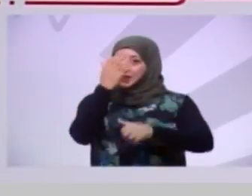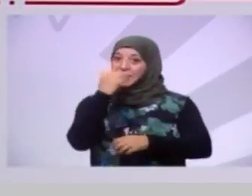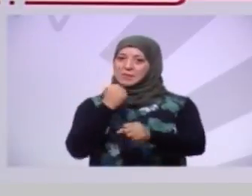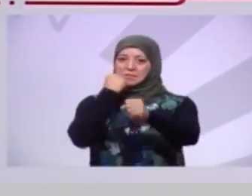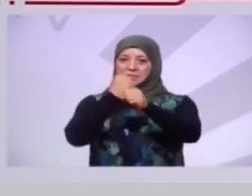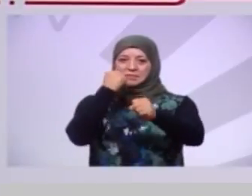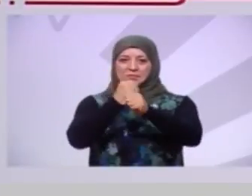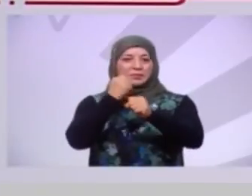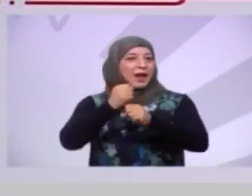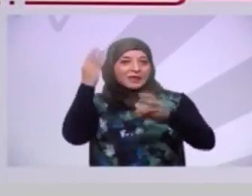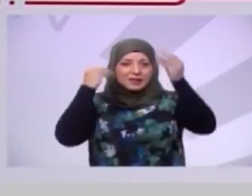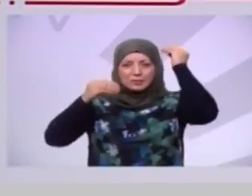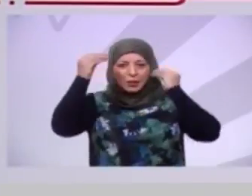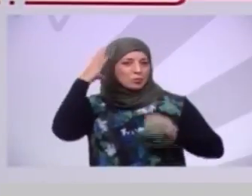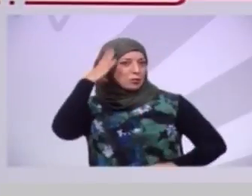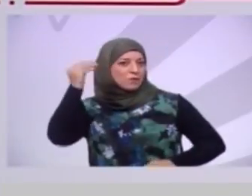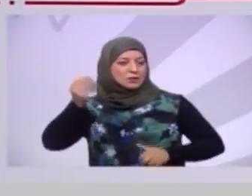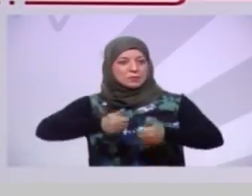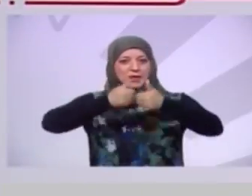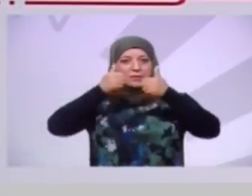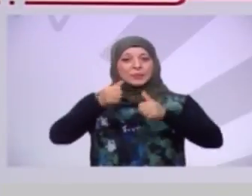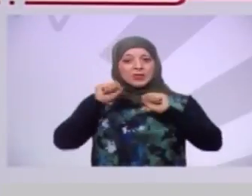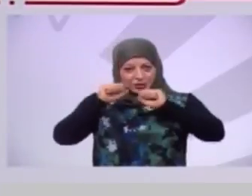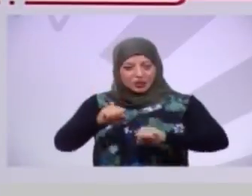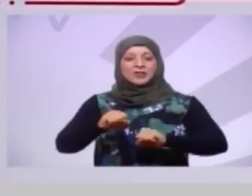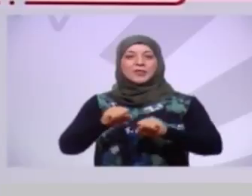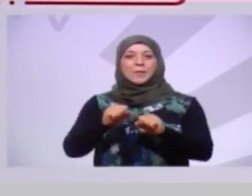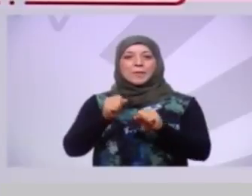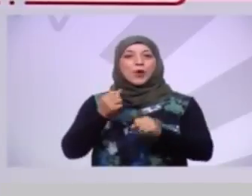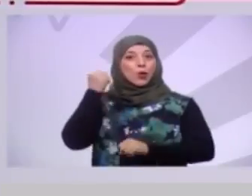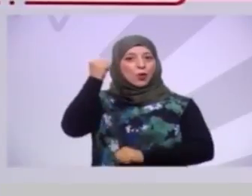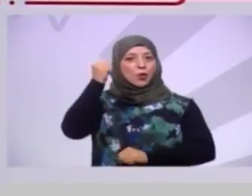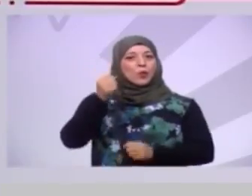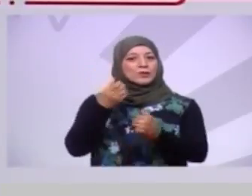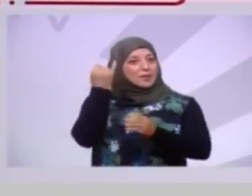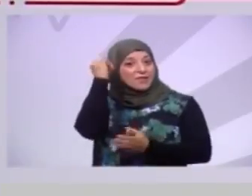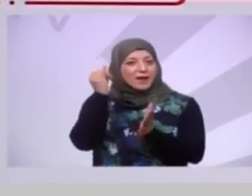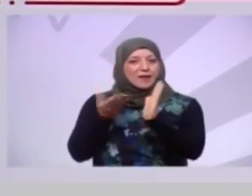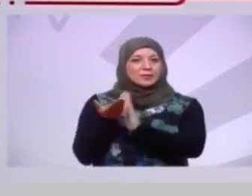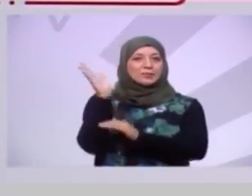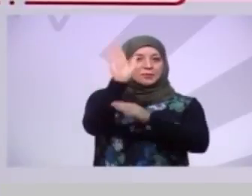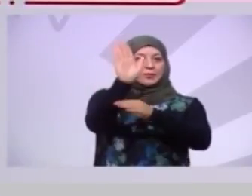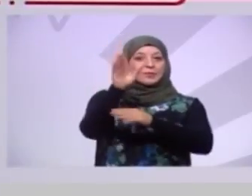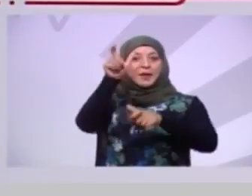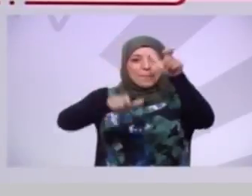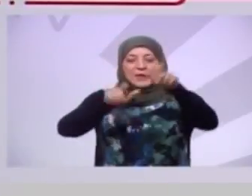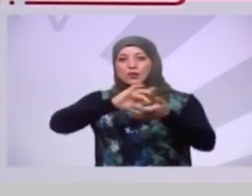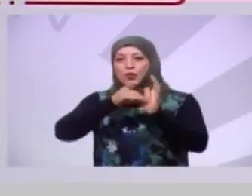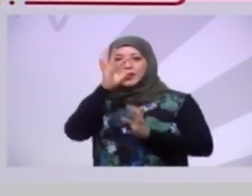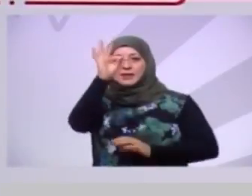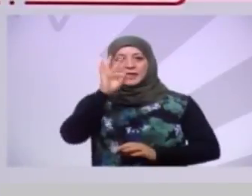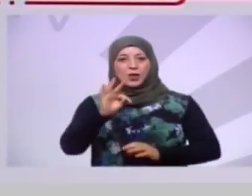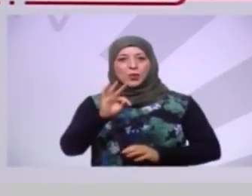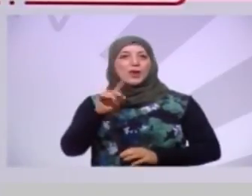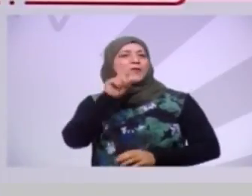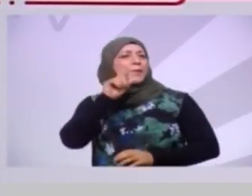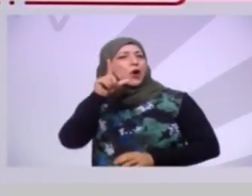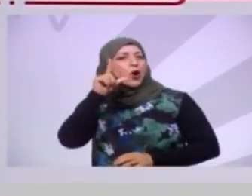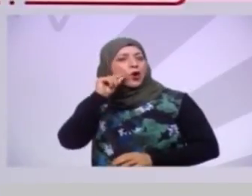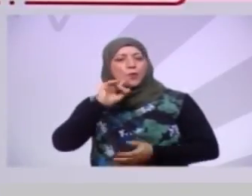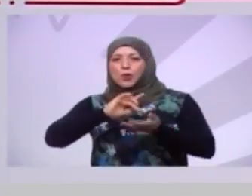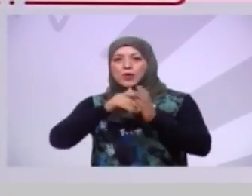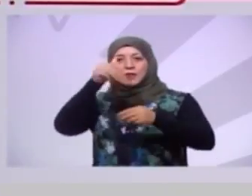له من الخبره وال اشعار ما يمكن من ان يكون قوه اقتراح اهلنا في تطوير اخواتي واخواني